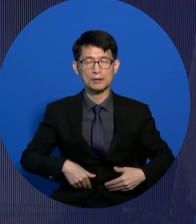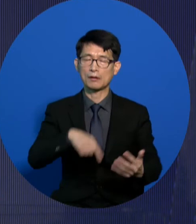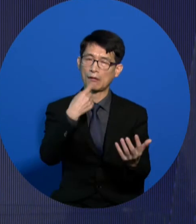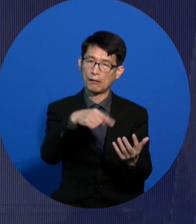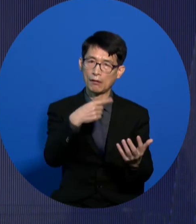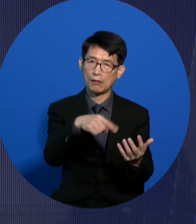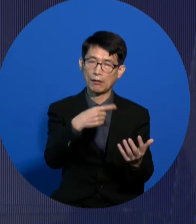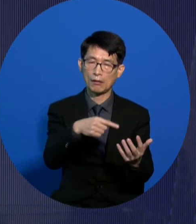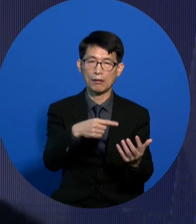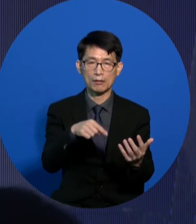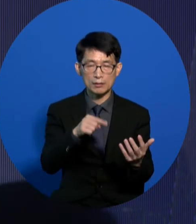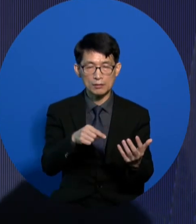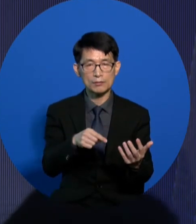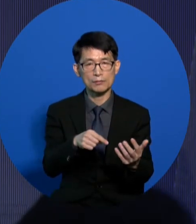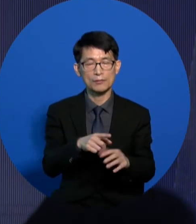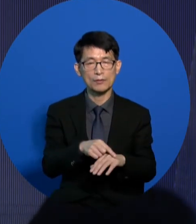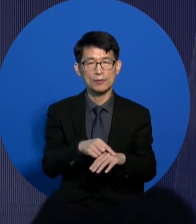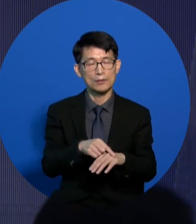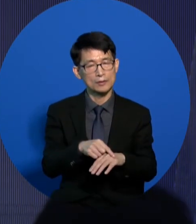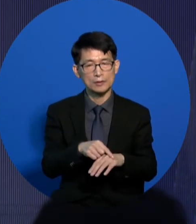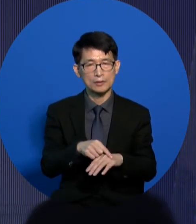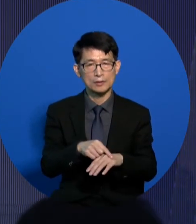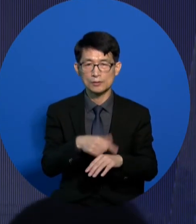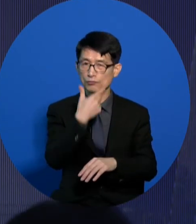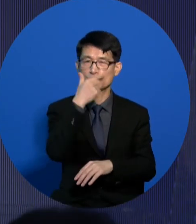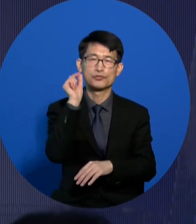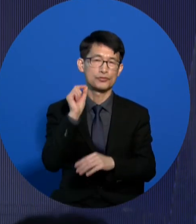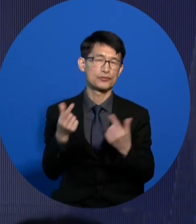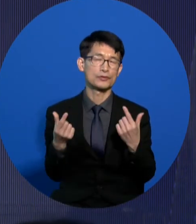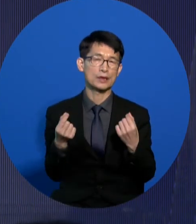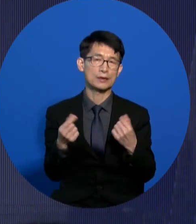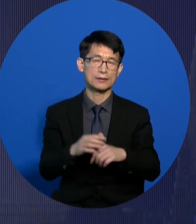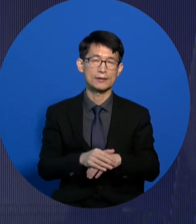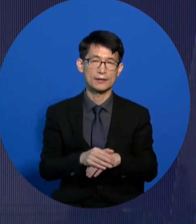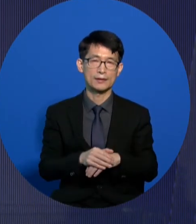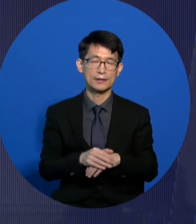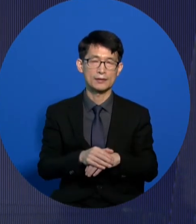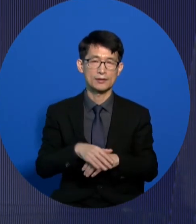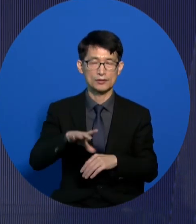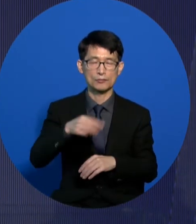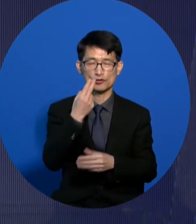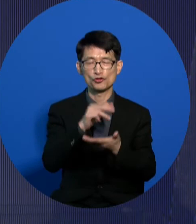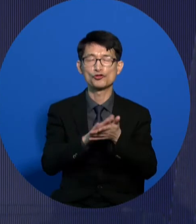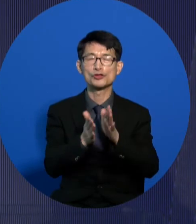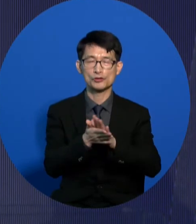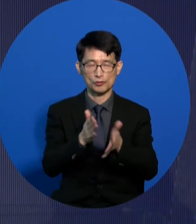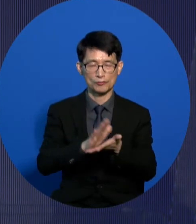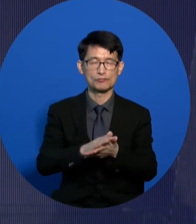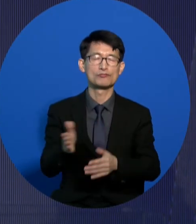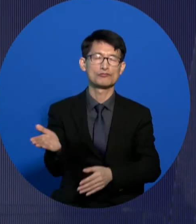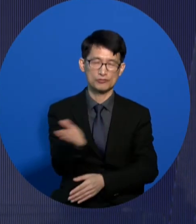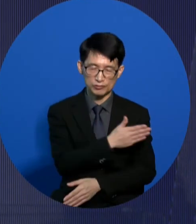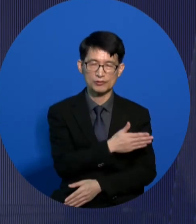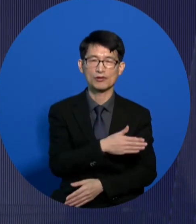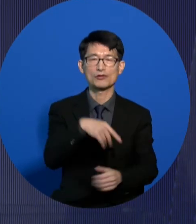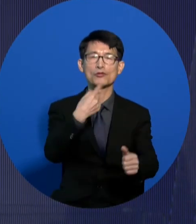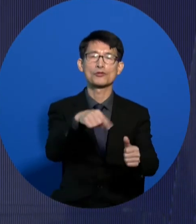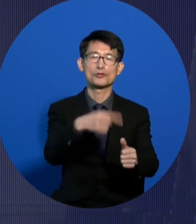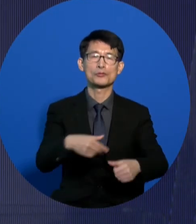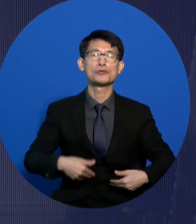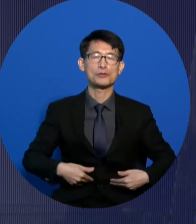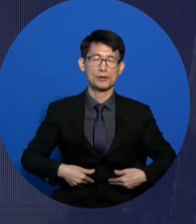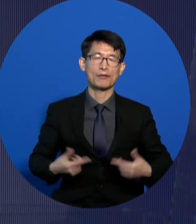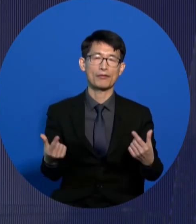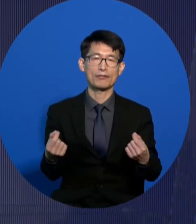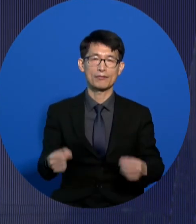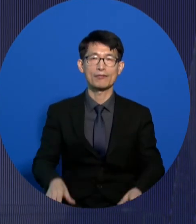유아 때부터 제대로 된 그런 장애 인식 교육이 좀 필요하지 않나 저는 그렇게 생각하고요. 또 문제는